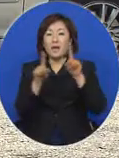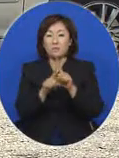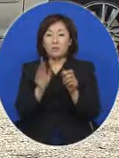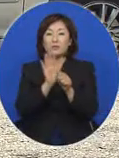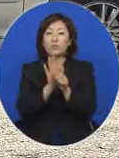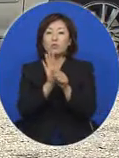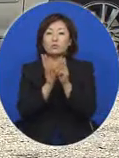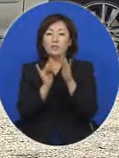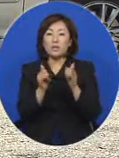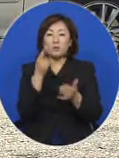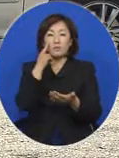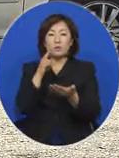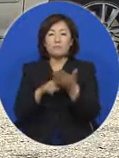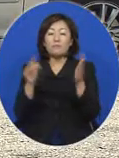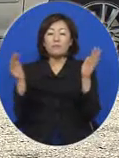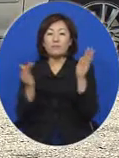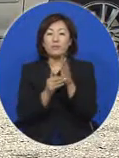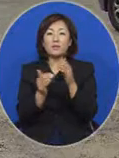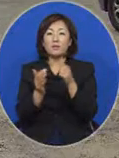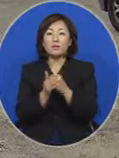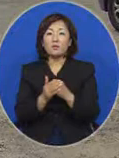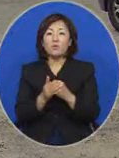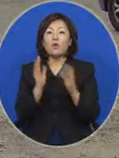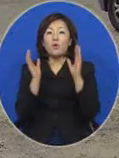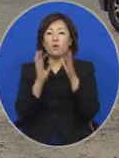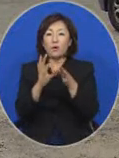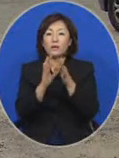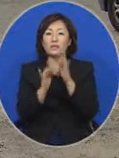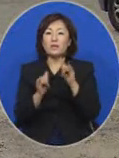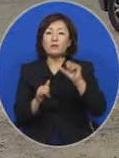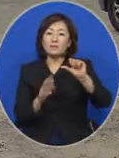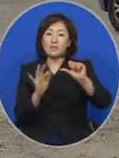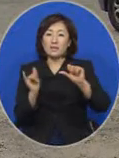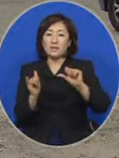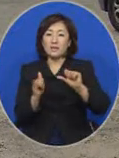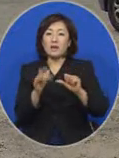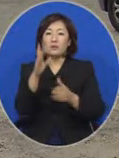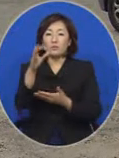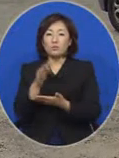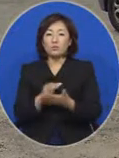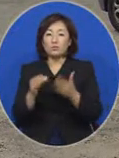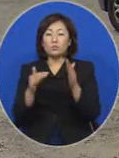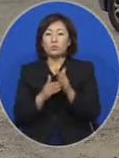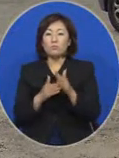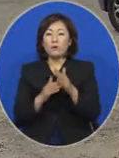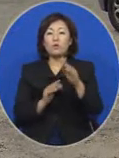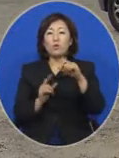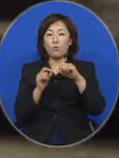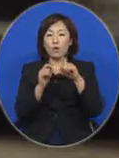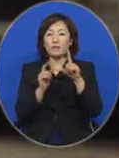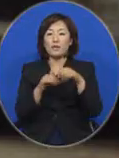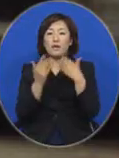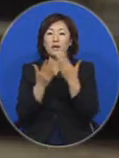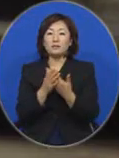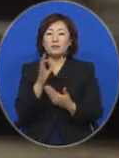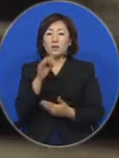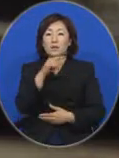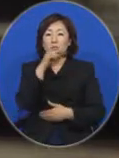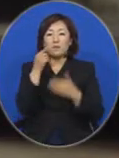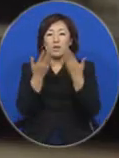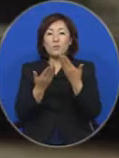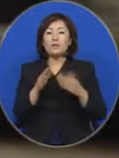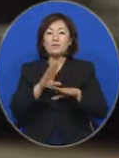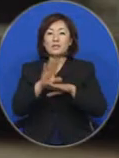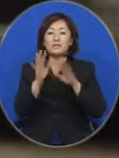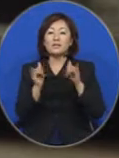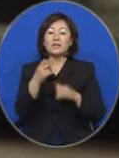처벌받습니다. 경찰은 렌터카 업체 관계자 5명과 업체로부터 돈을 받고 과다 청구 사실을 묵인한 피해 차량